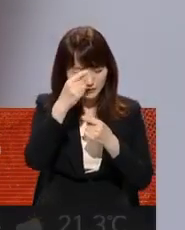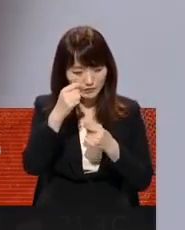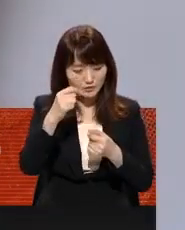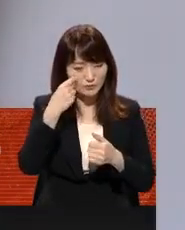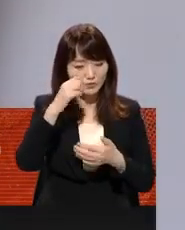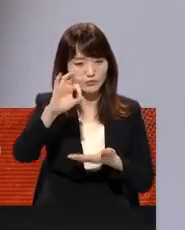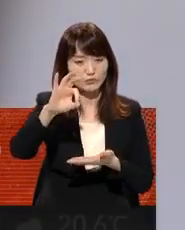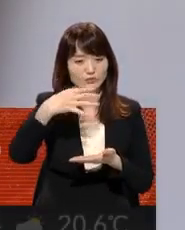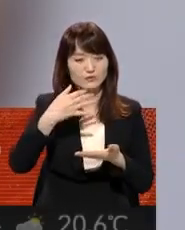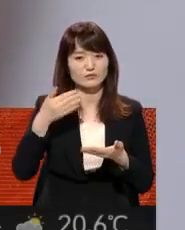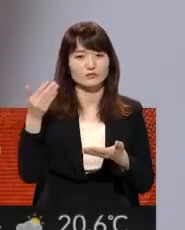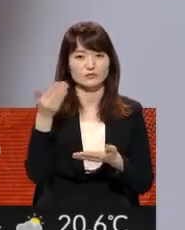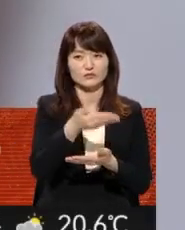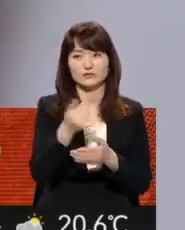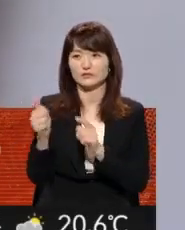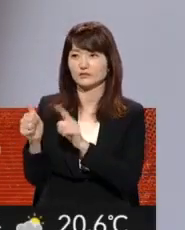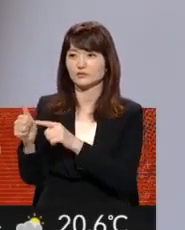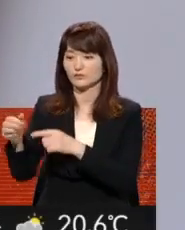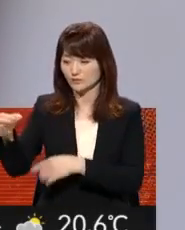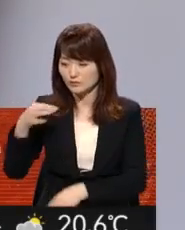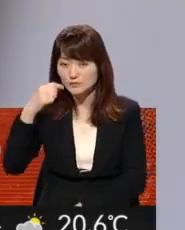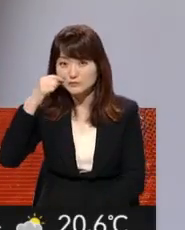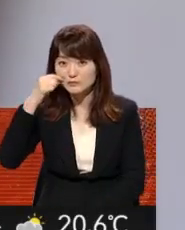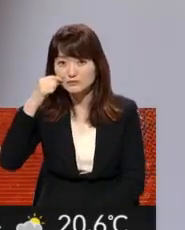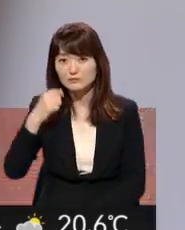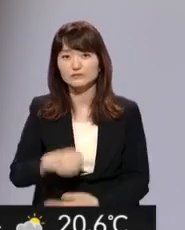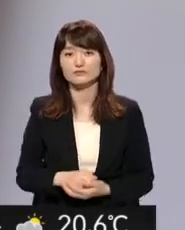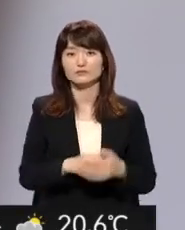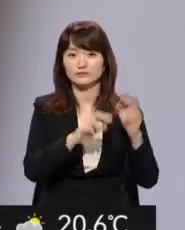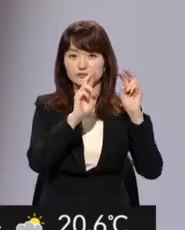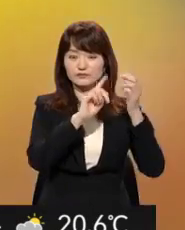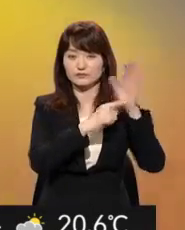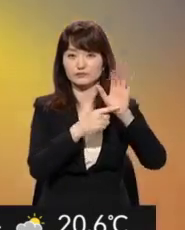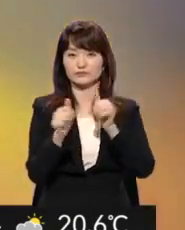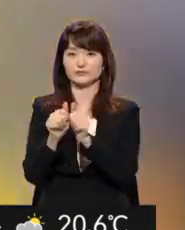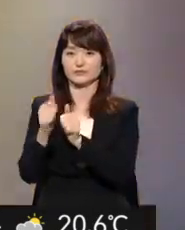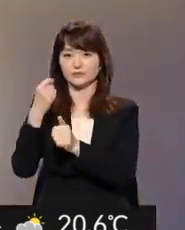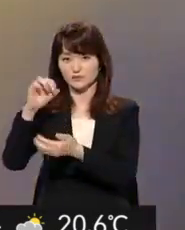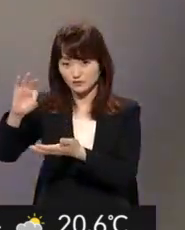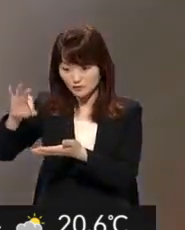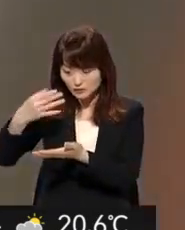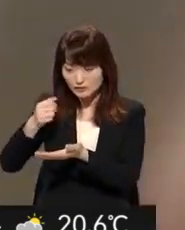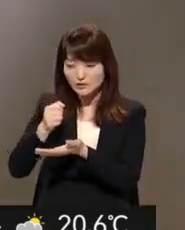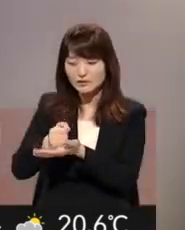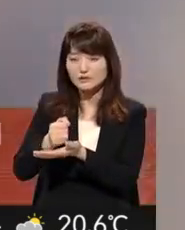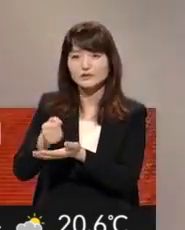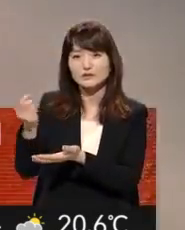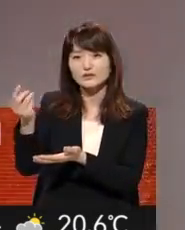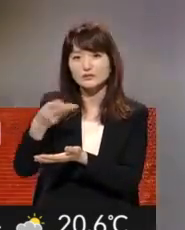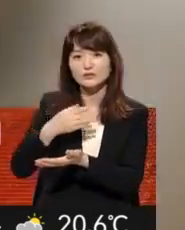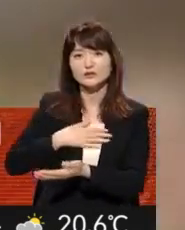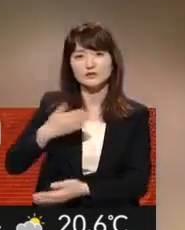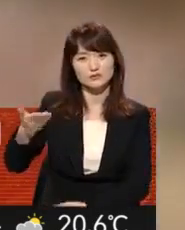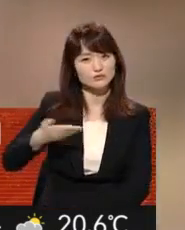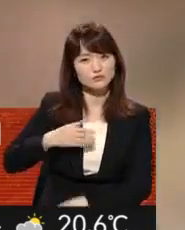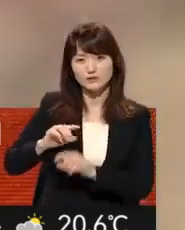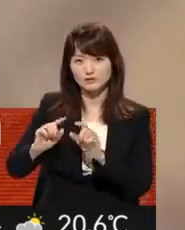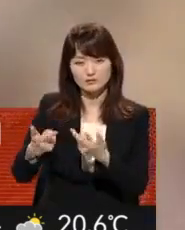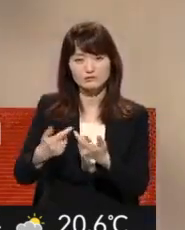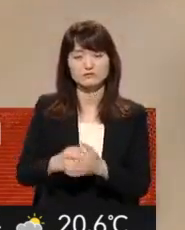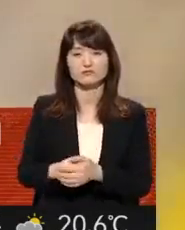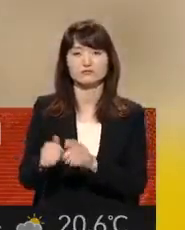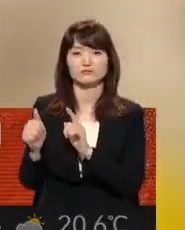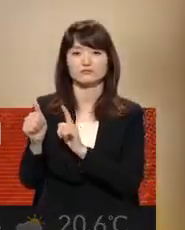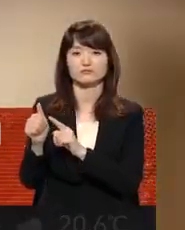받았는데 이 남성만 못 받았다는 겁니다. 네? 회사에 따르면 이 남성이 월급을 받을 은행 계좌번호를 회사에 안 줬다는 거죠.